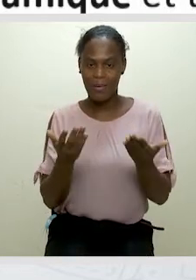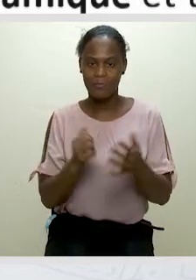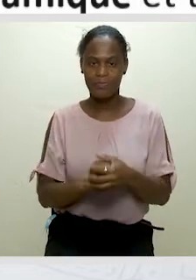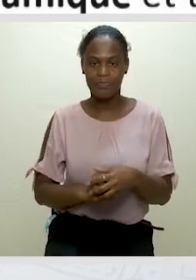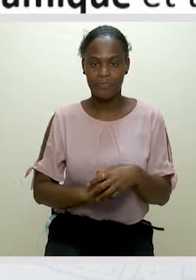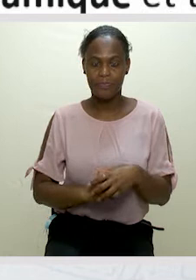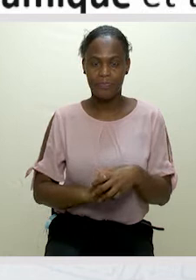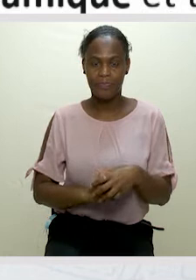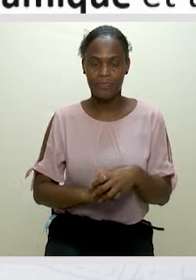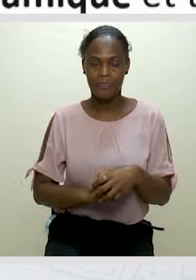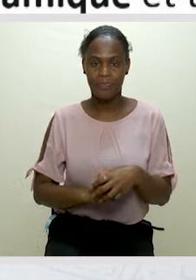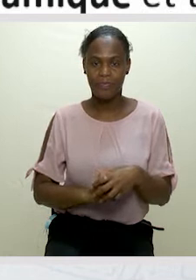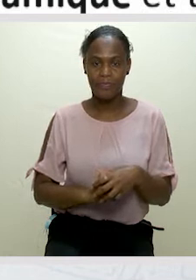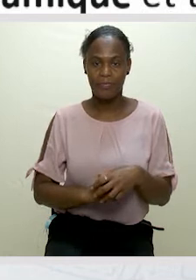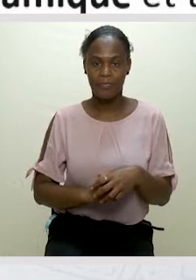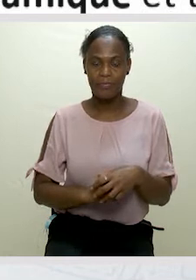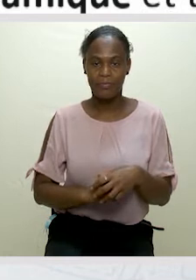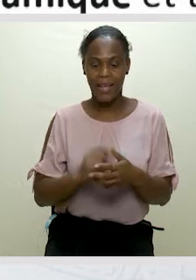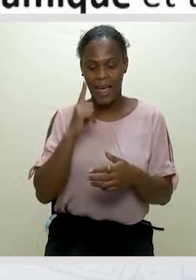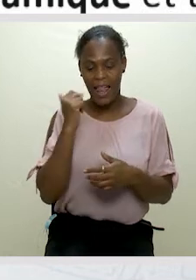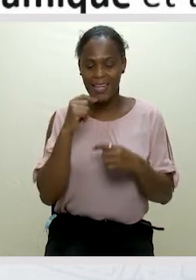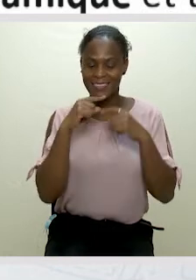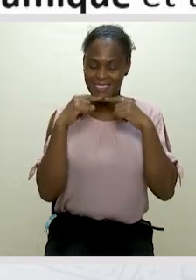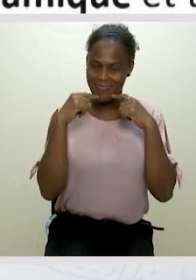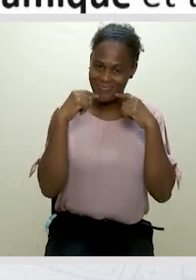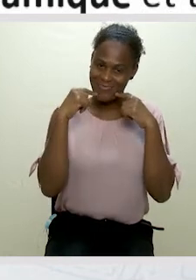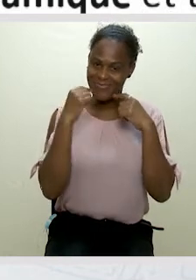sympathique, très bien. Dynamique et très